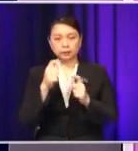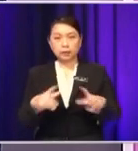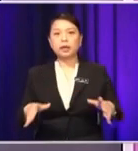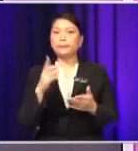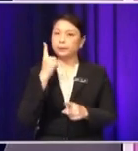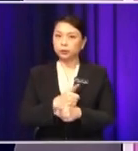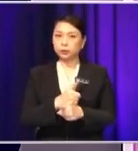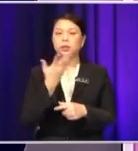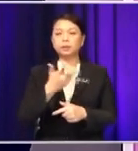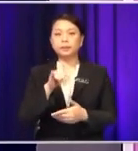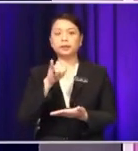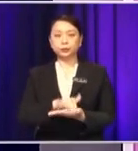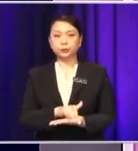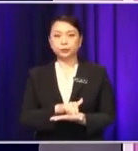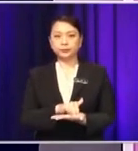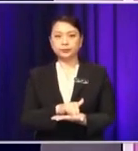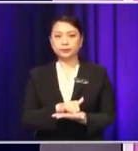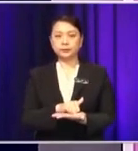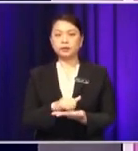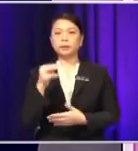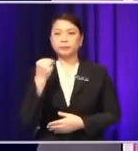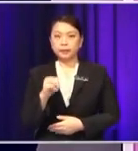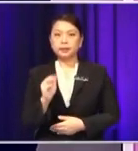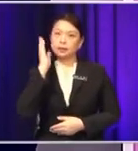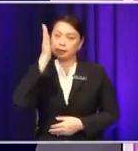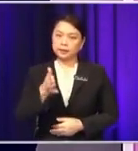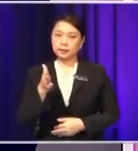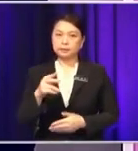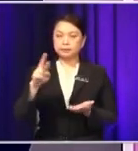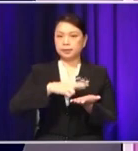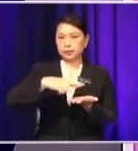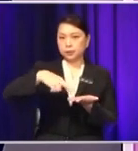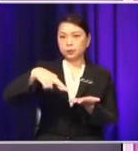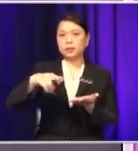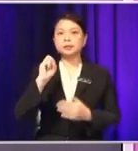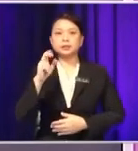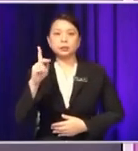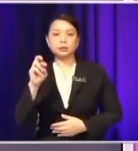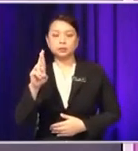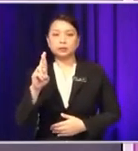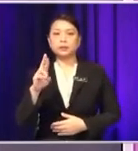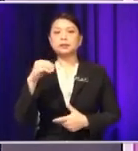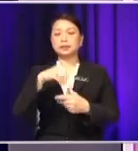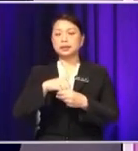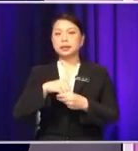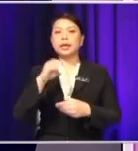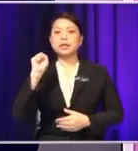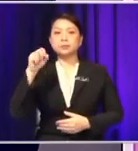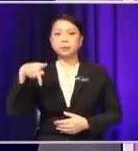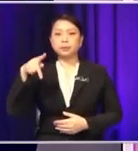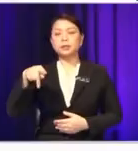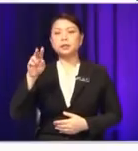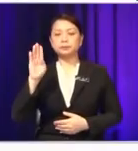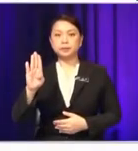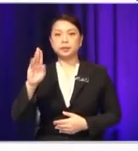ke seterusnya, mereka juga akan merekodkan skor dalam SPPB KPM ini, iaitu